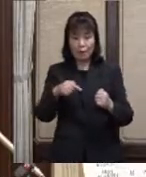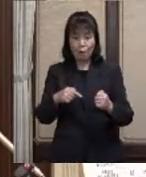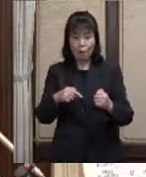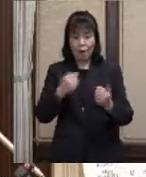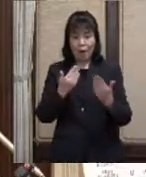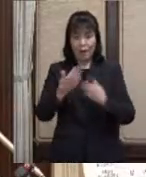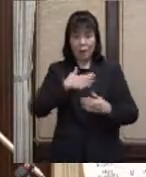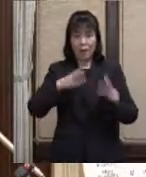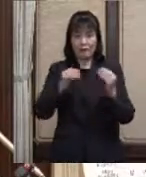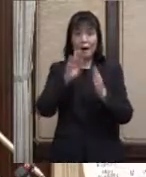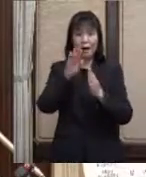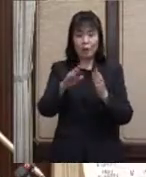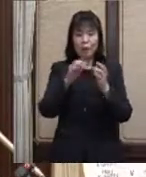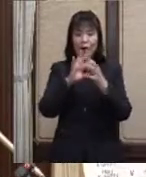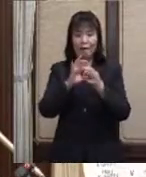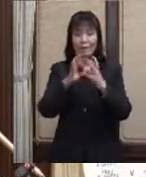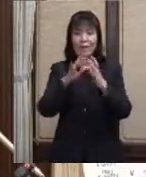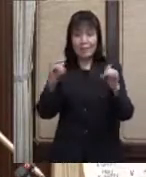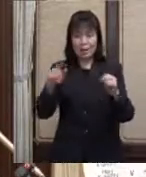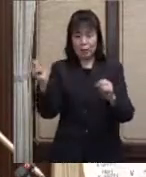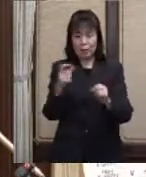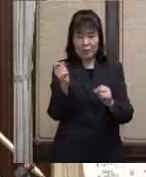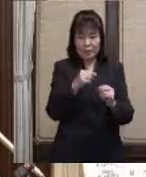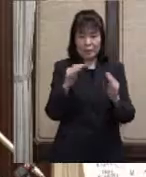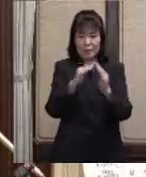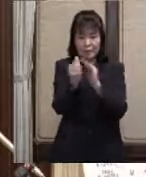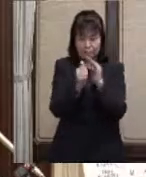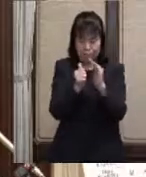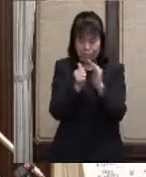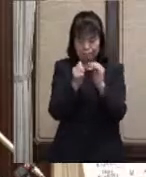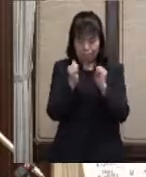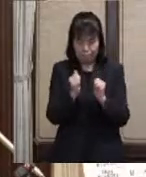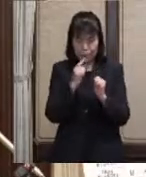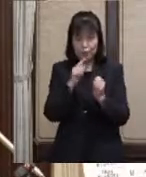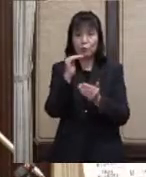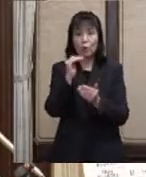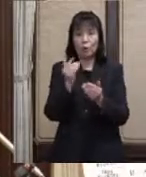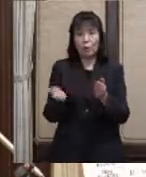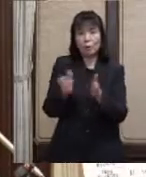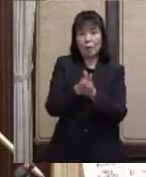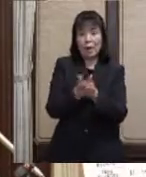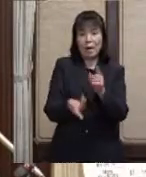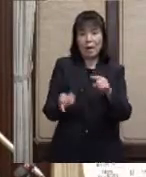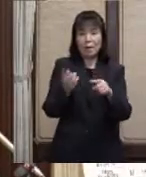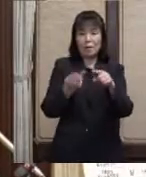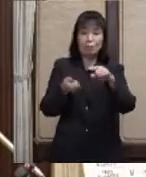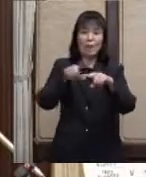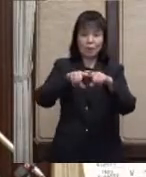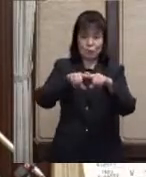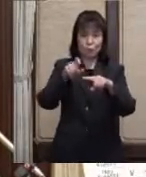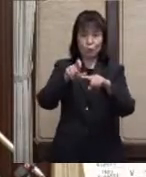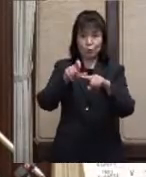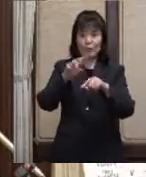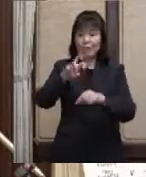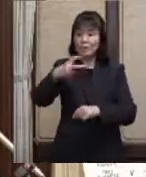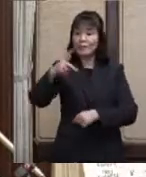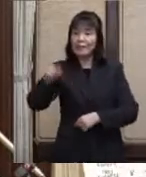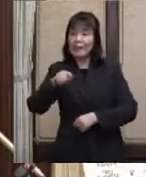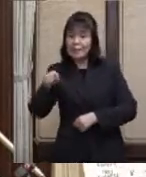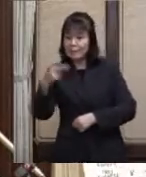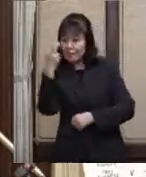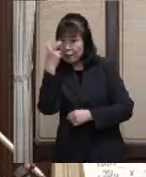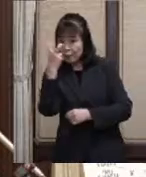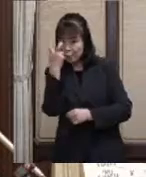後、関係者は速やかに自宅待機等を行っていることに加えまして、37名の検